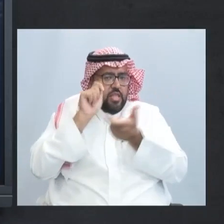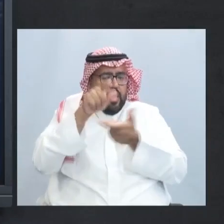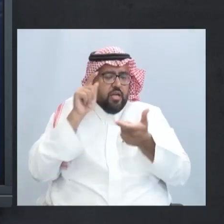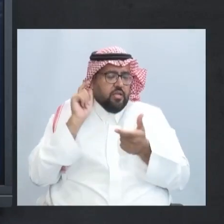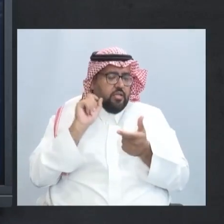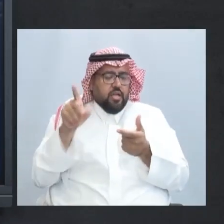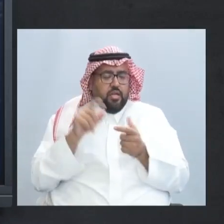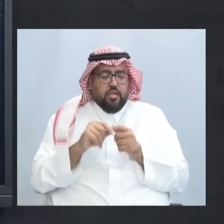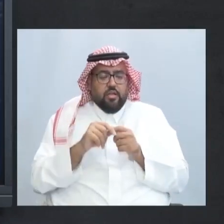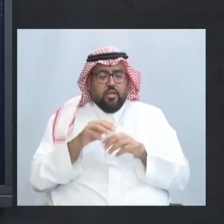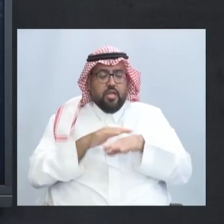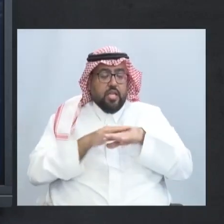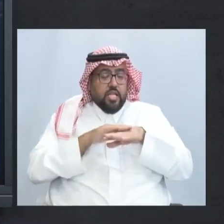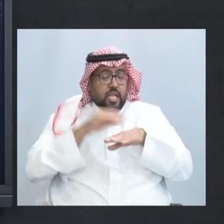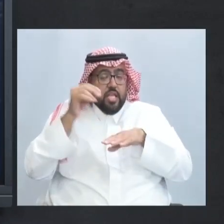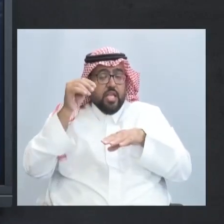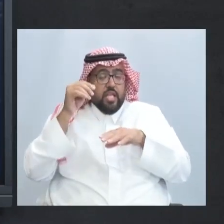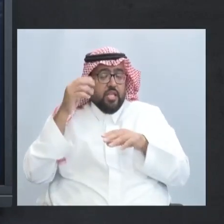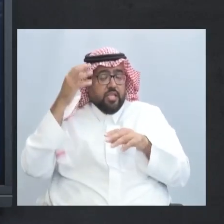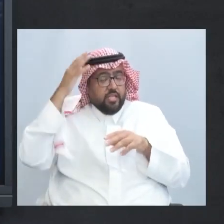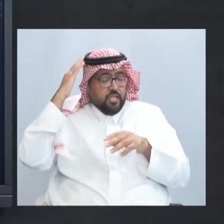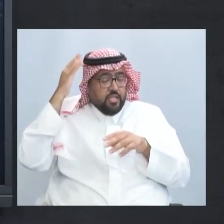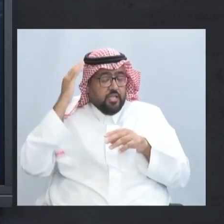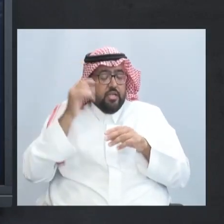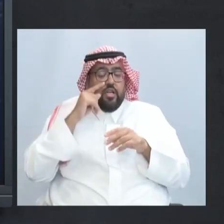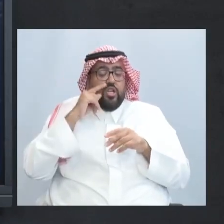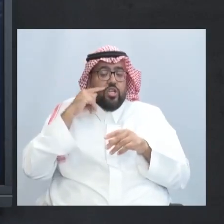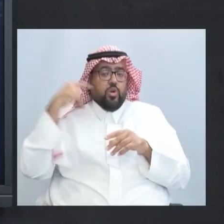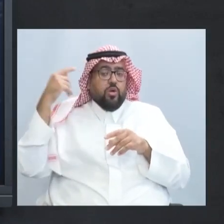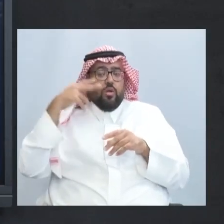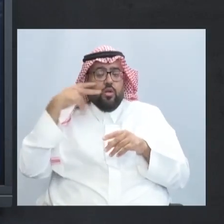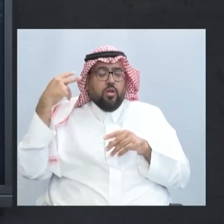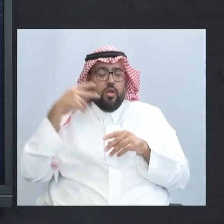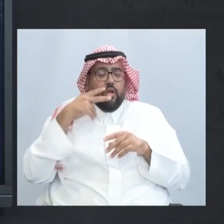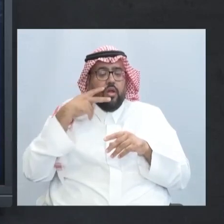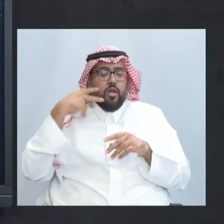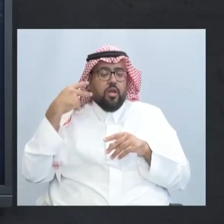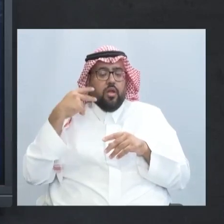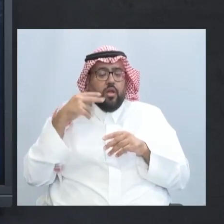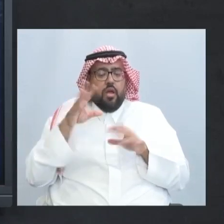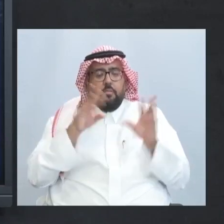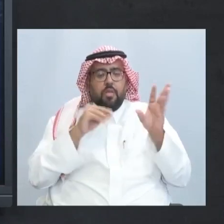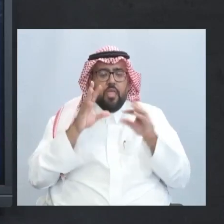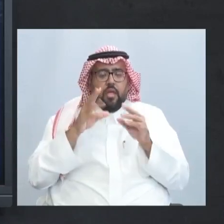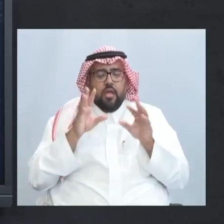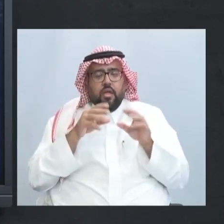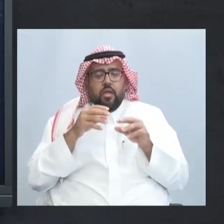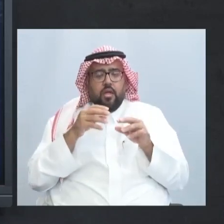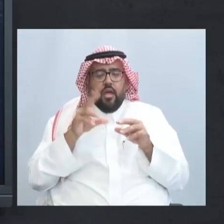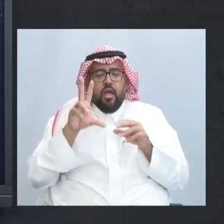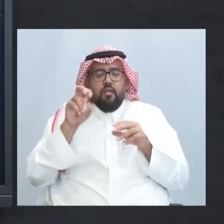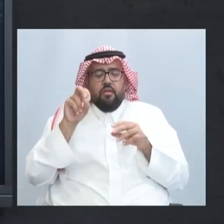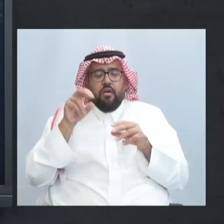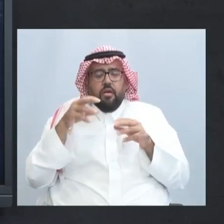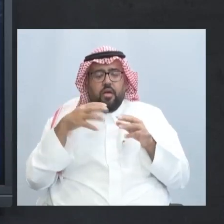يستخدم في الاحساس بعض الشعر يتحول الى شوارب طويله كالتي توجد في الفقمه وفي بعض الثديات اكلات اللحوم